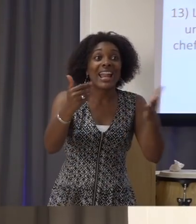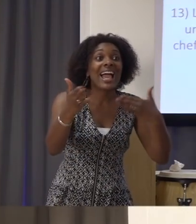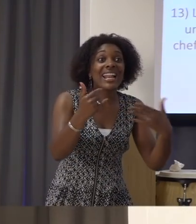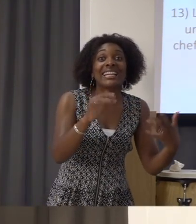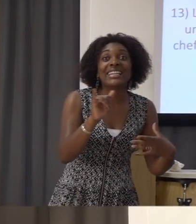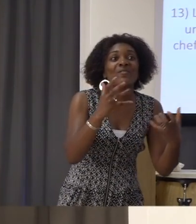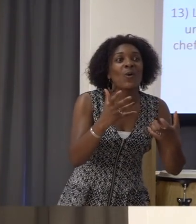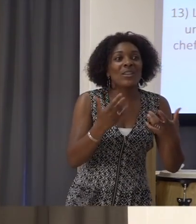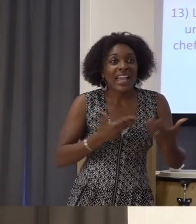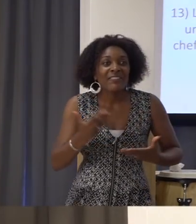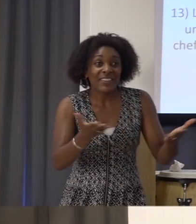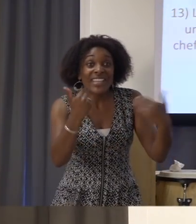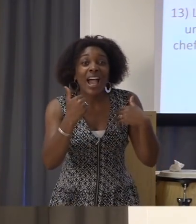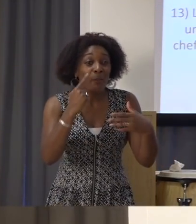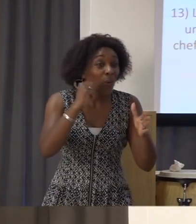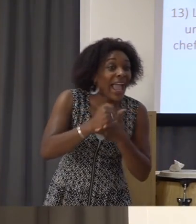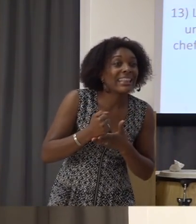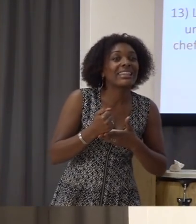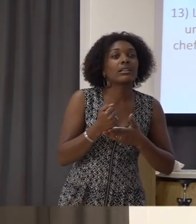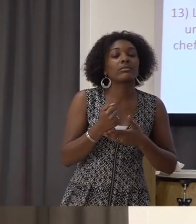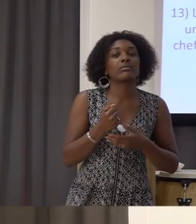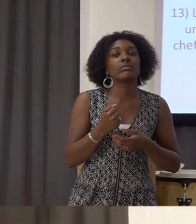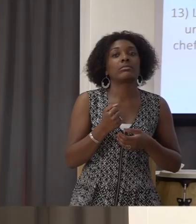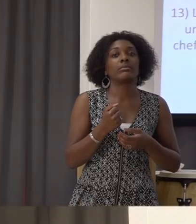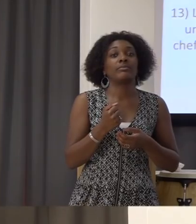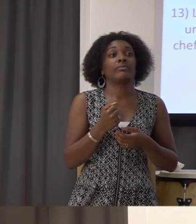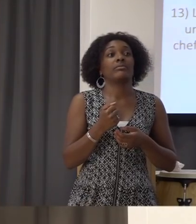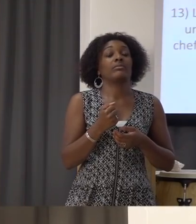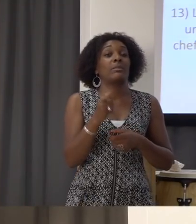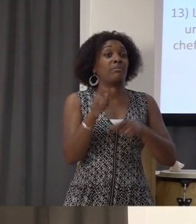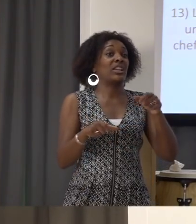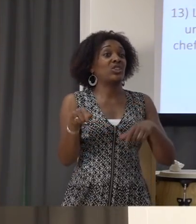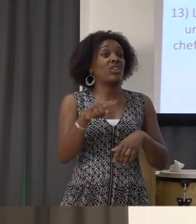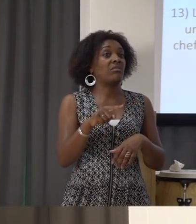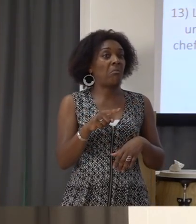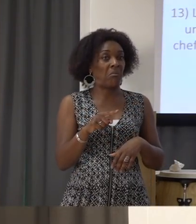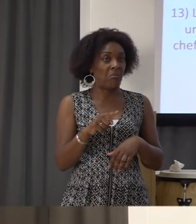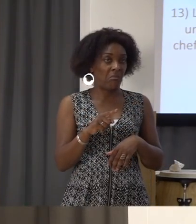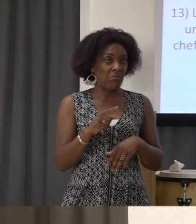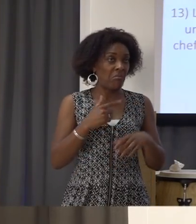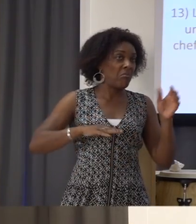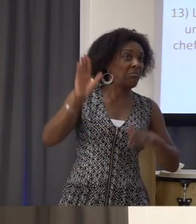ces mêmes personnes qui se lèvent. Ils commencent par parler.